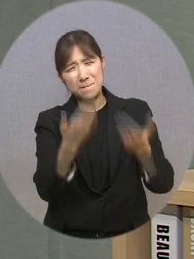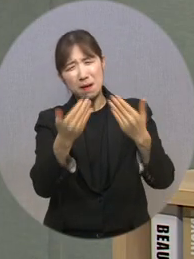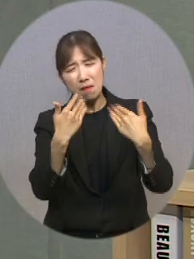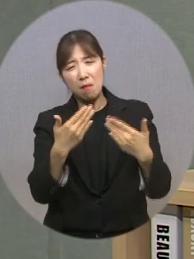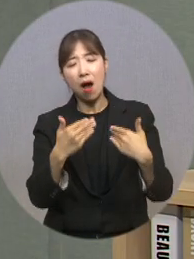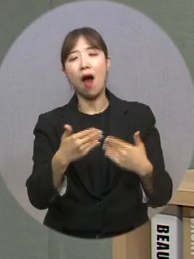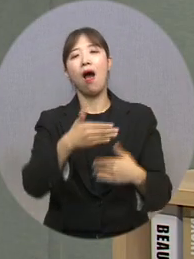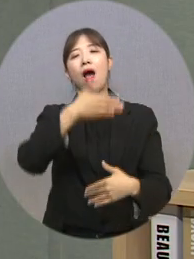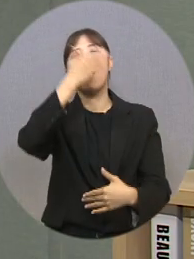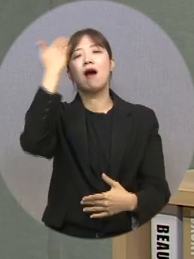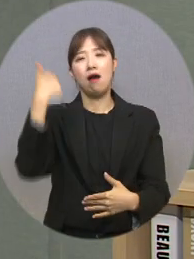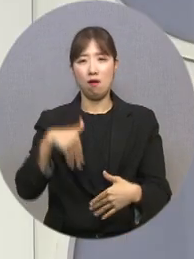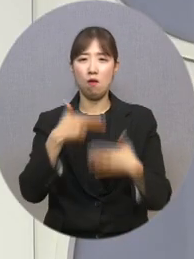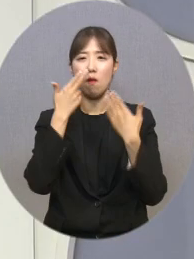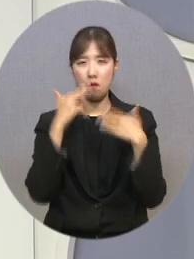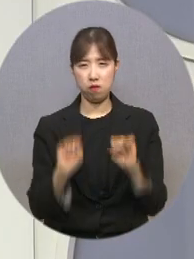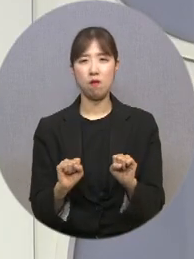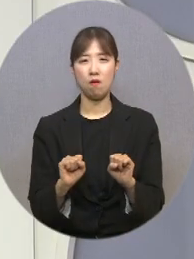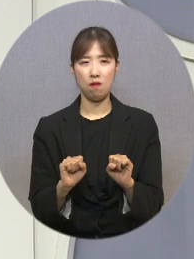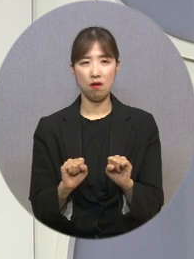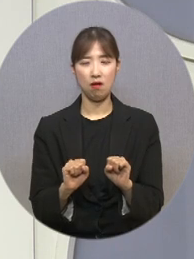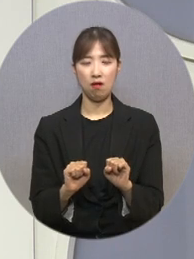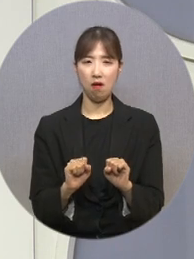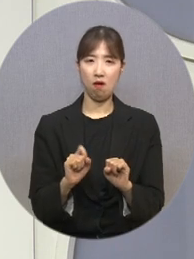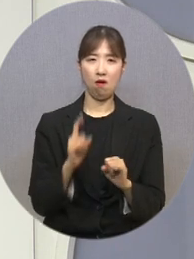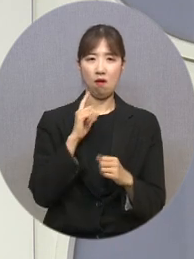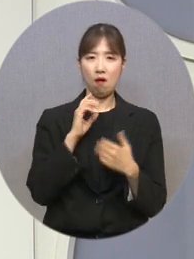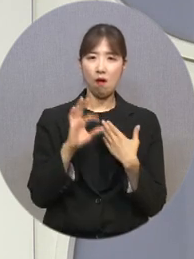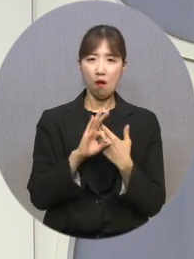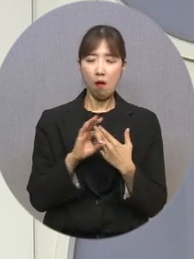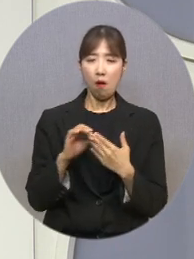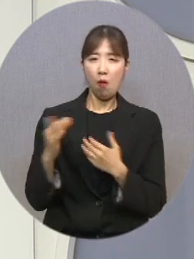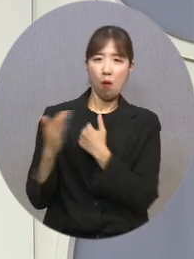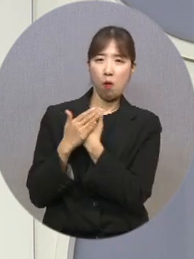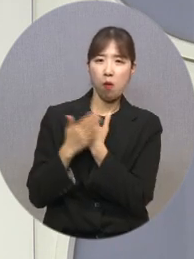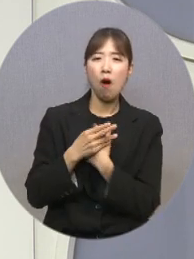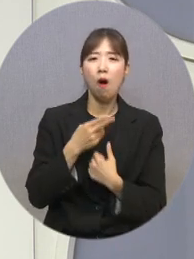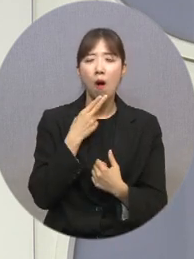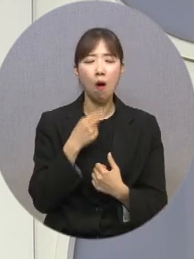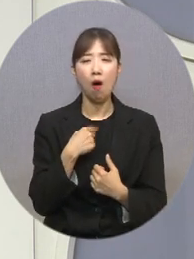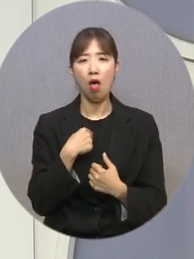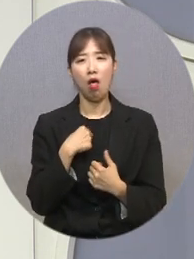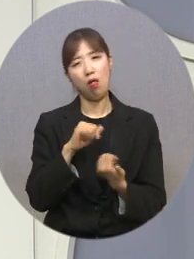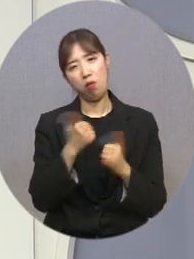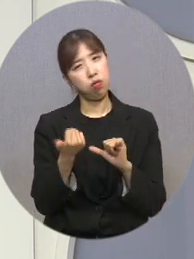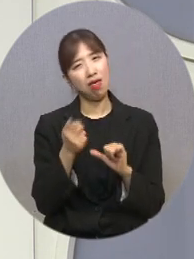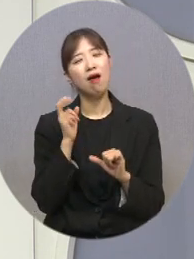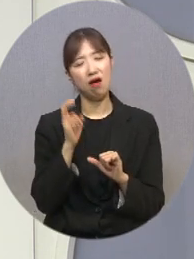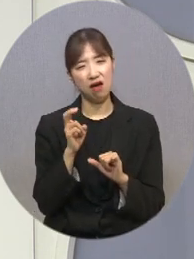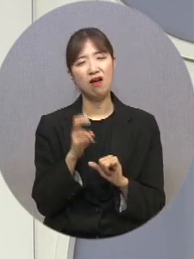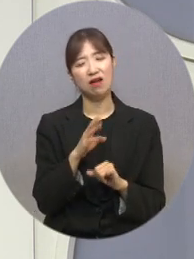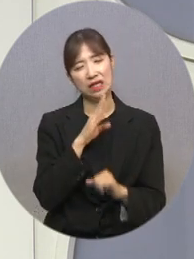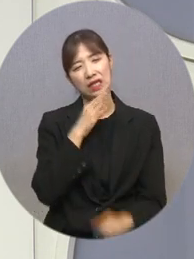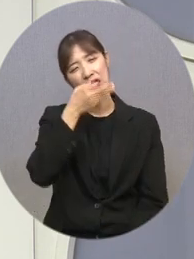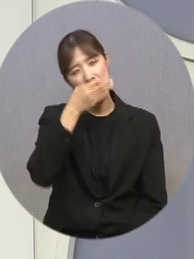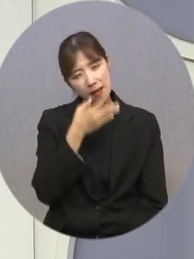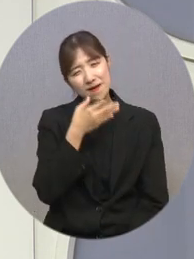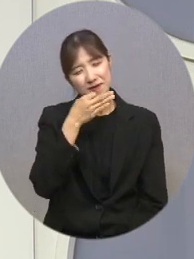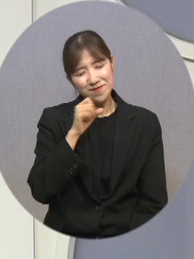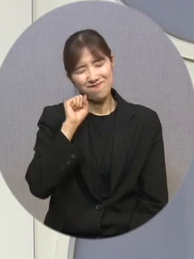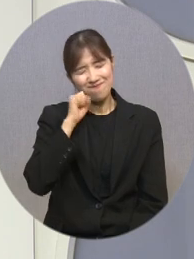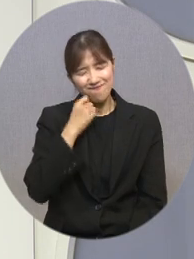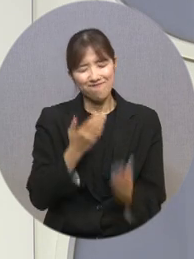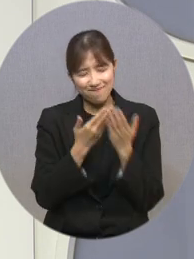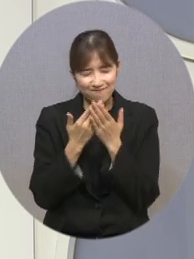깨워서 저희들이 다 살았죠. 형제가. 안 그랬으면 오늘의 제가 없었을 겁니다. 어쨌든 굉장히 어렵게 어렵게 공부를